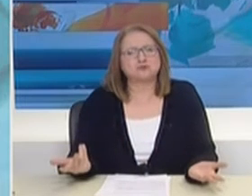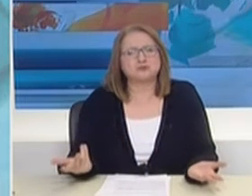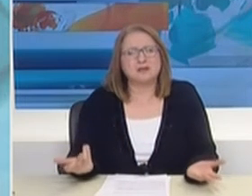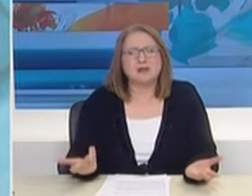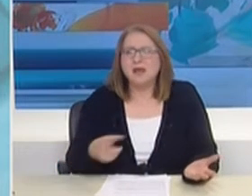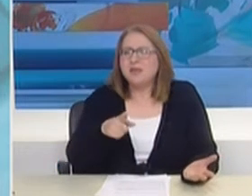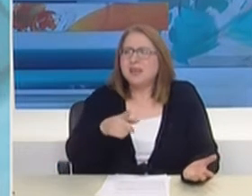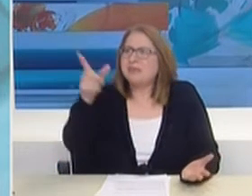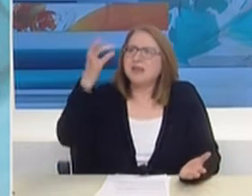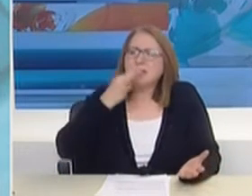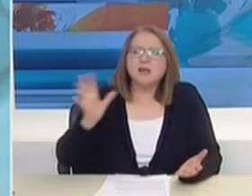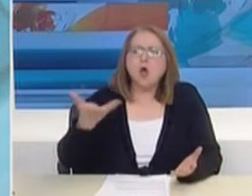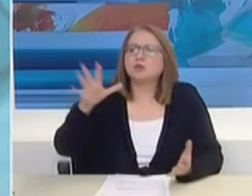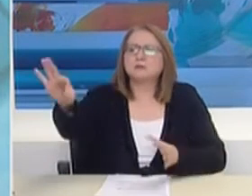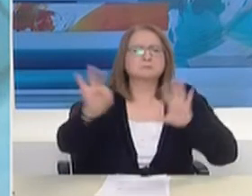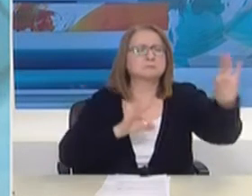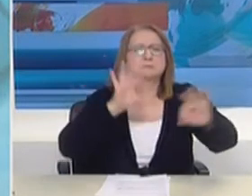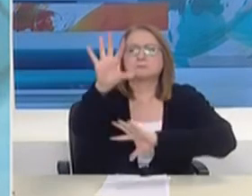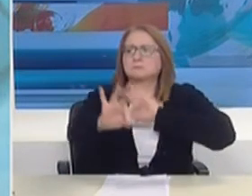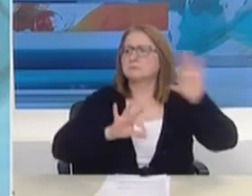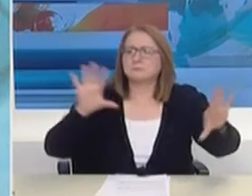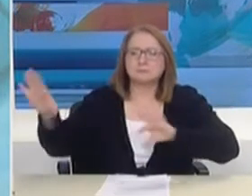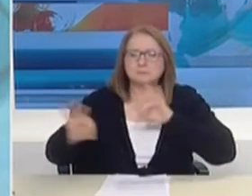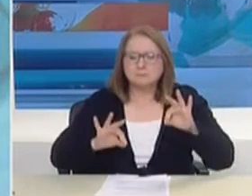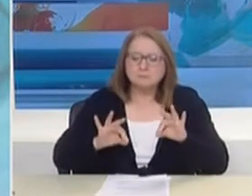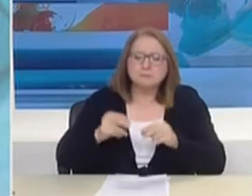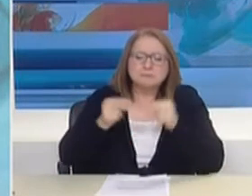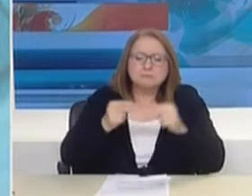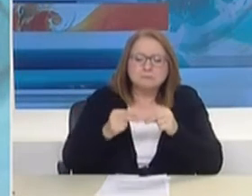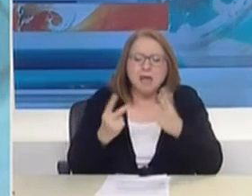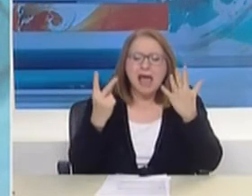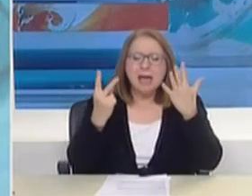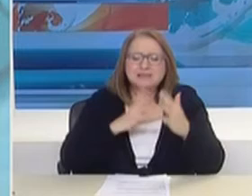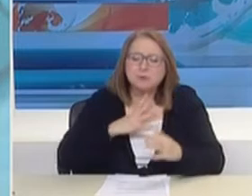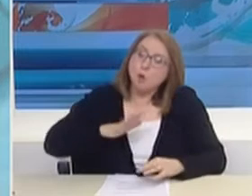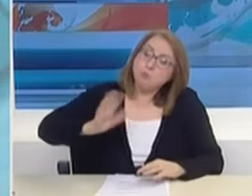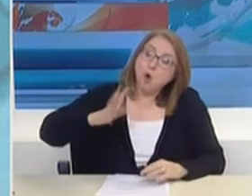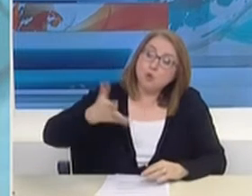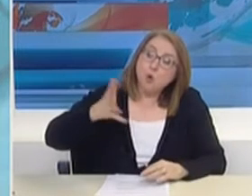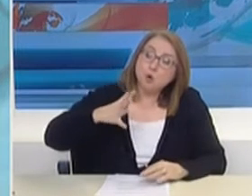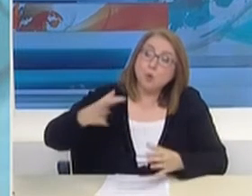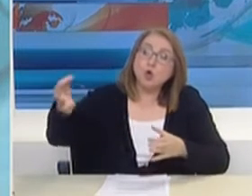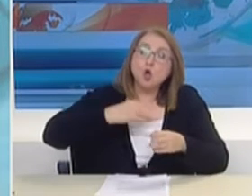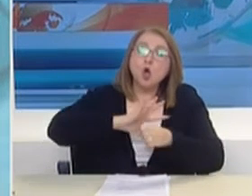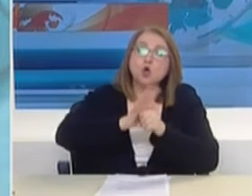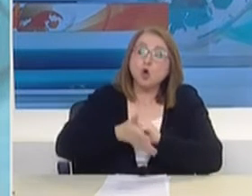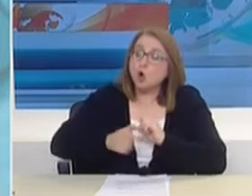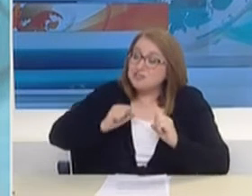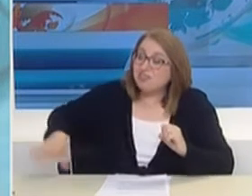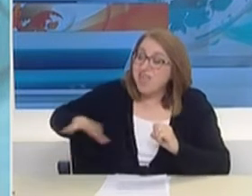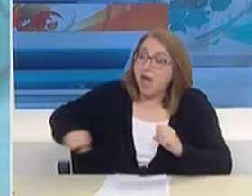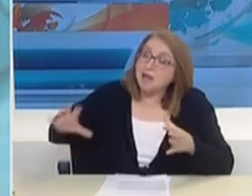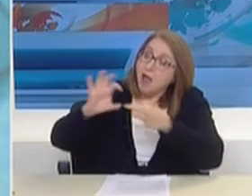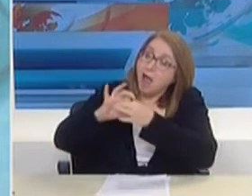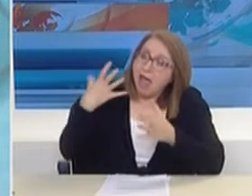Και παρουσίασαν ως εύρημα ότι μπορεί να είναι και η διάρρεια. Χωρίς να το αποδείξουν ότι όντως υπήρχε κορονοϊός